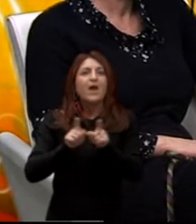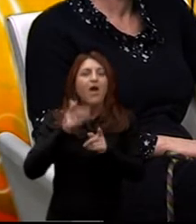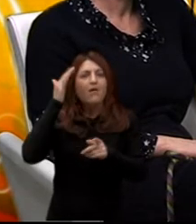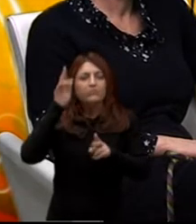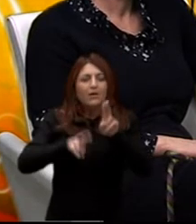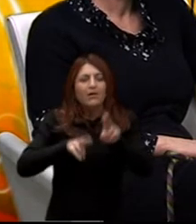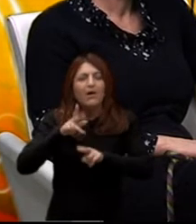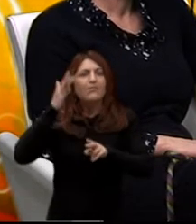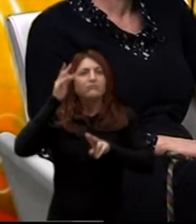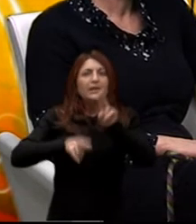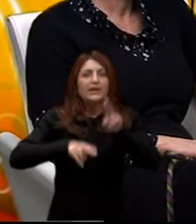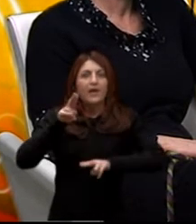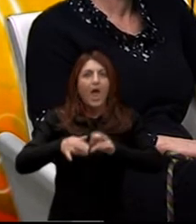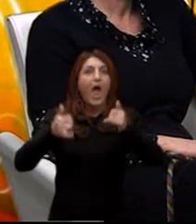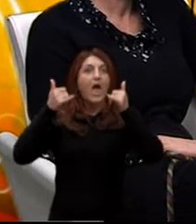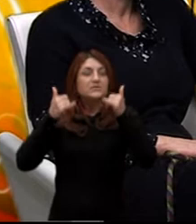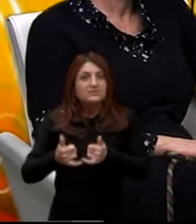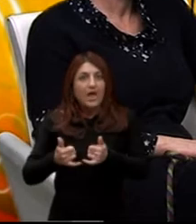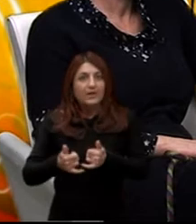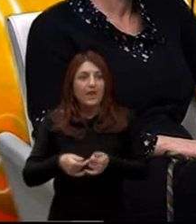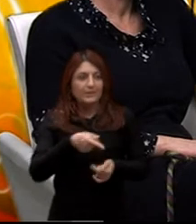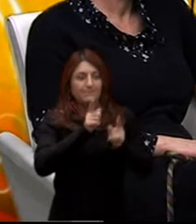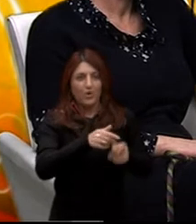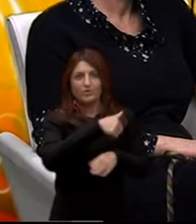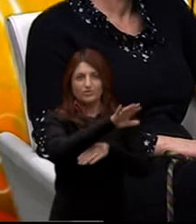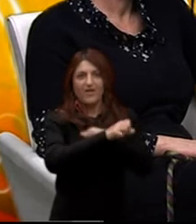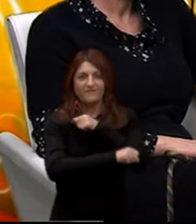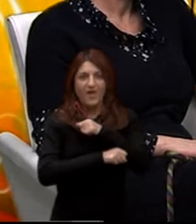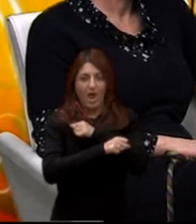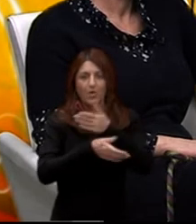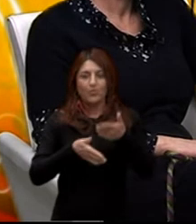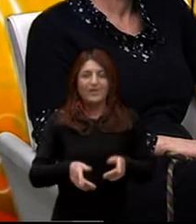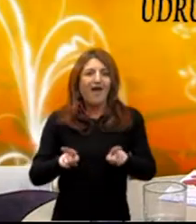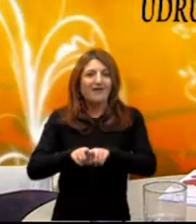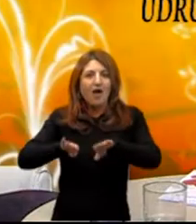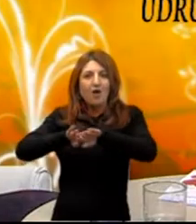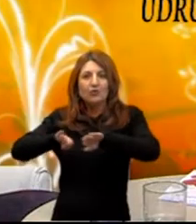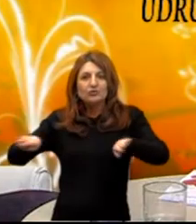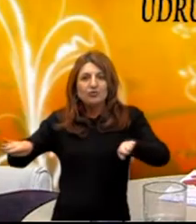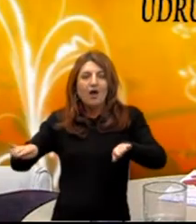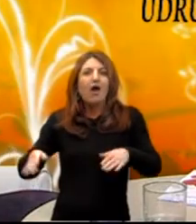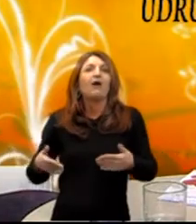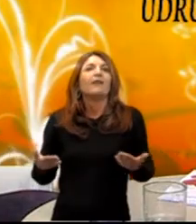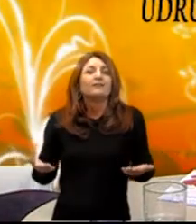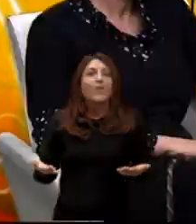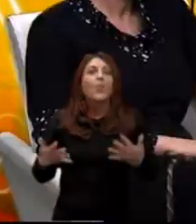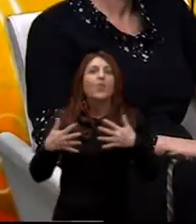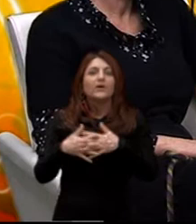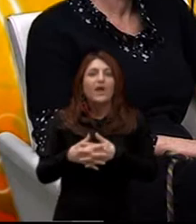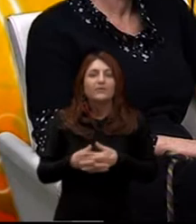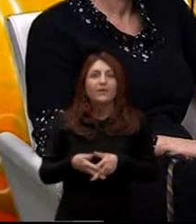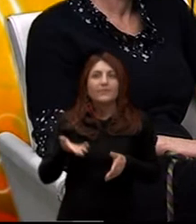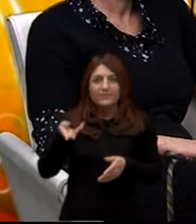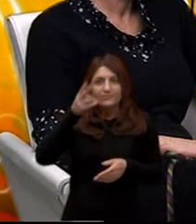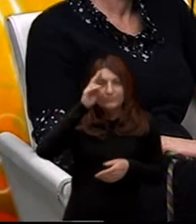svoju djecu i naglo je došlo vrijeme za osamostaljivanje odvajanje i njihovo funkcioniranje u gradu. A možete